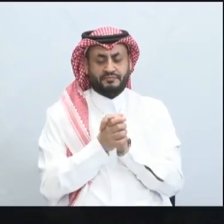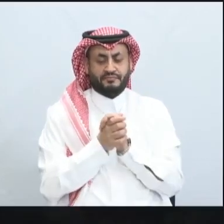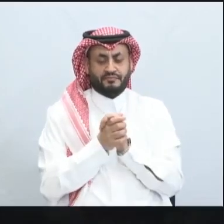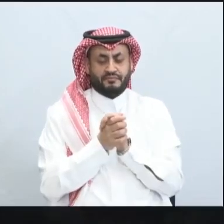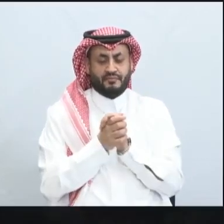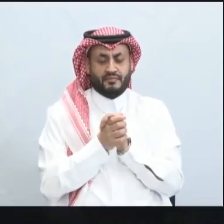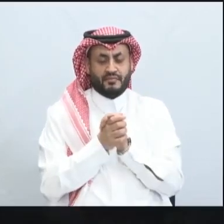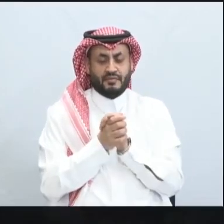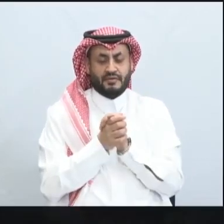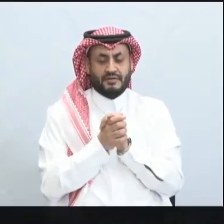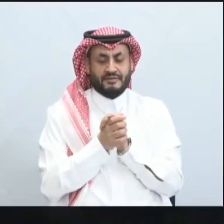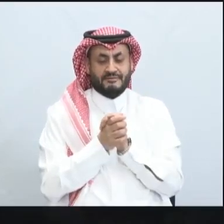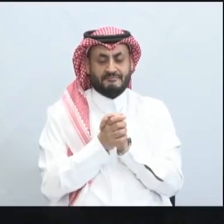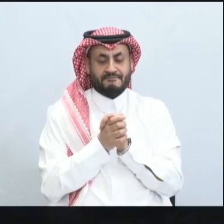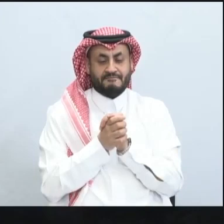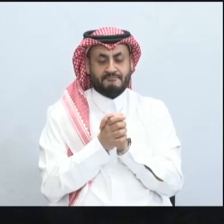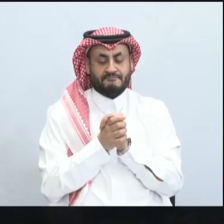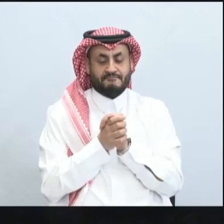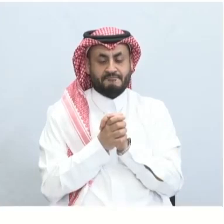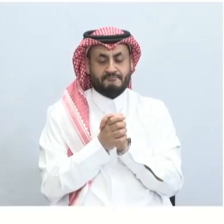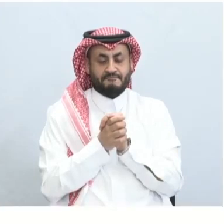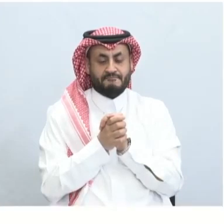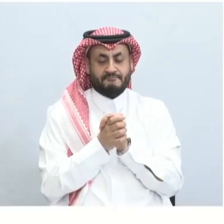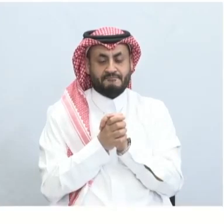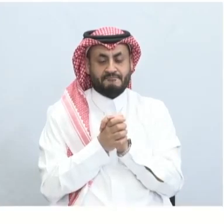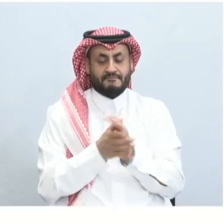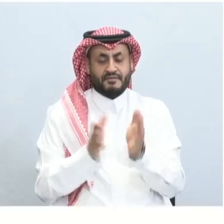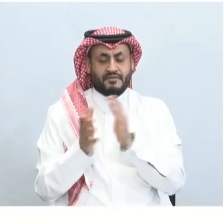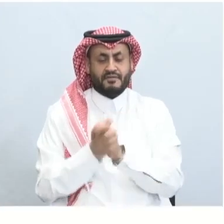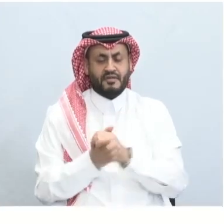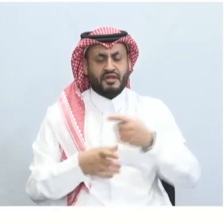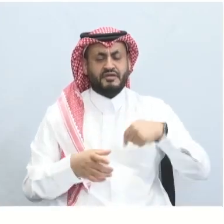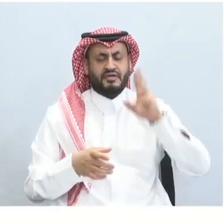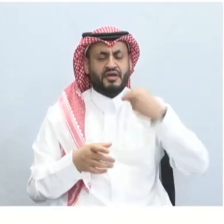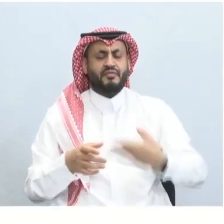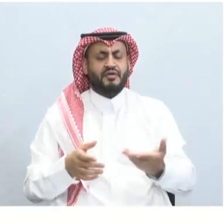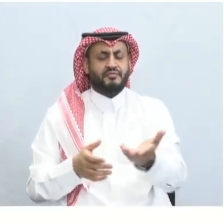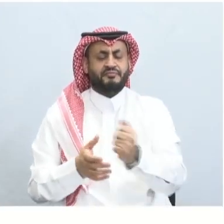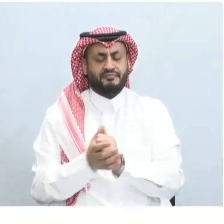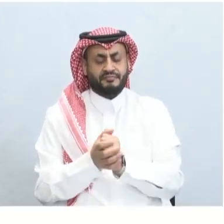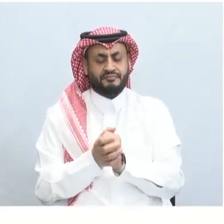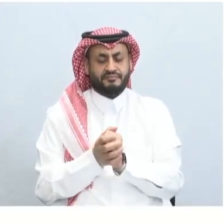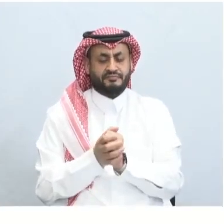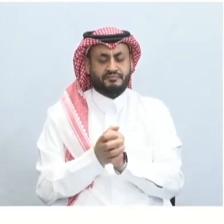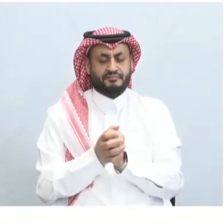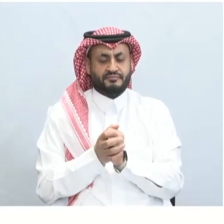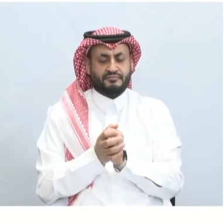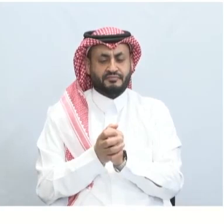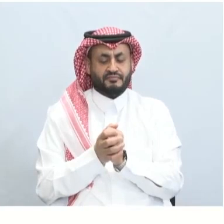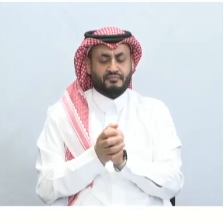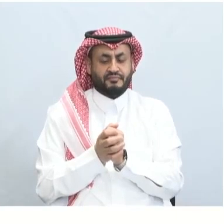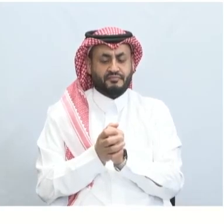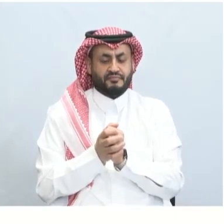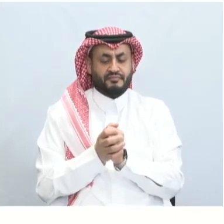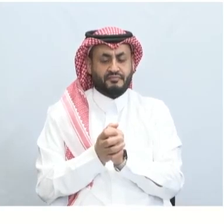الله تعالى هنا ما معنى الاستعاذه وال بسمله ما معنى الاستعاذه والبسمله